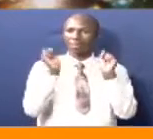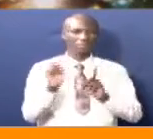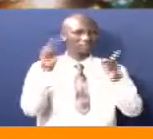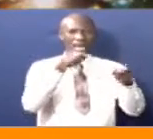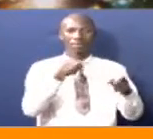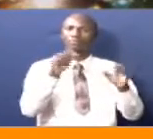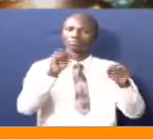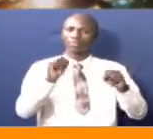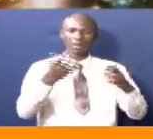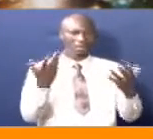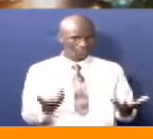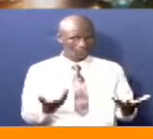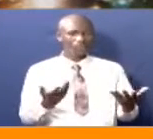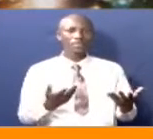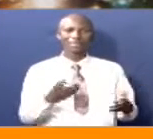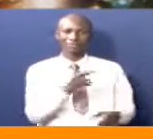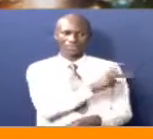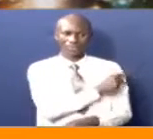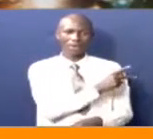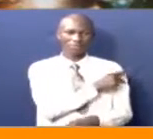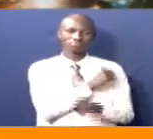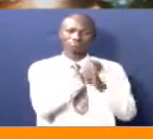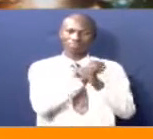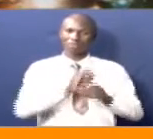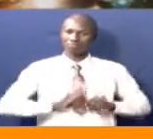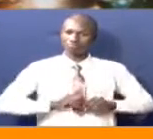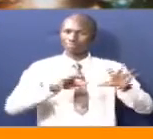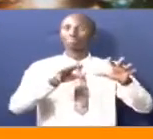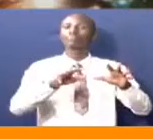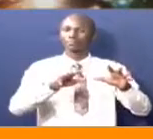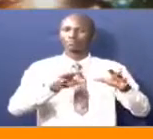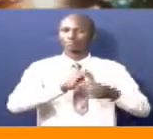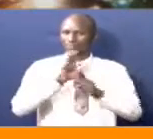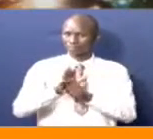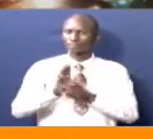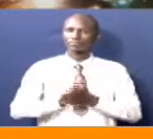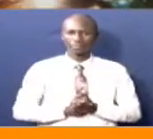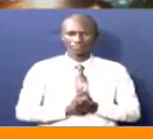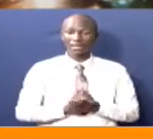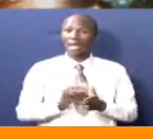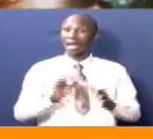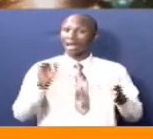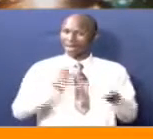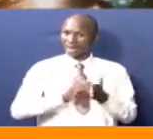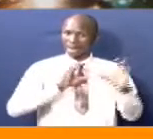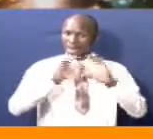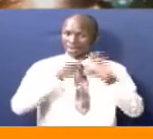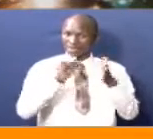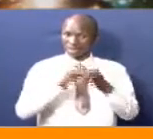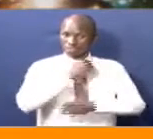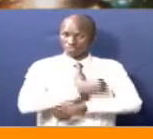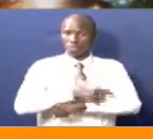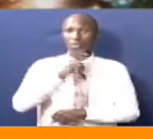wingi na kwekithia kana ni maviki ya kukwata Nzanzo ya Kwisiania na kunyaika kwa uwau wa corona. Aineni ndhini wa skulu